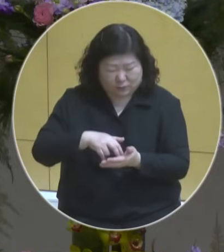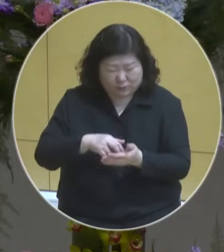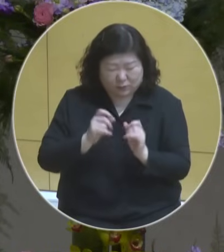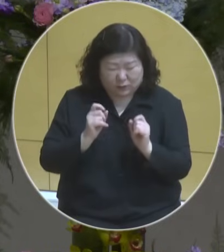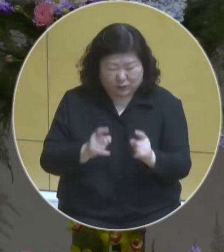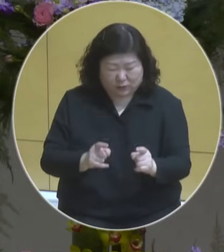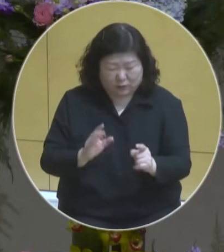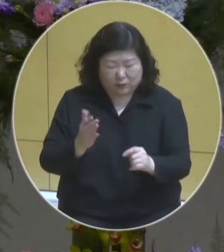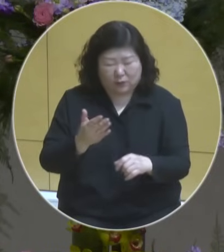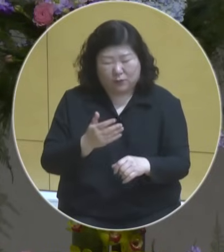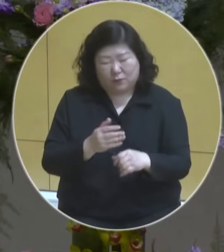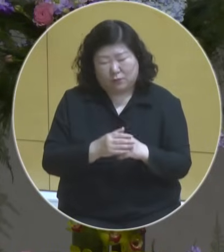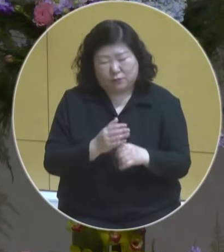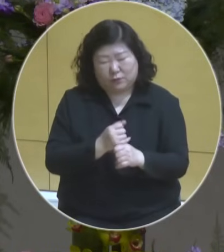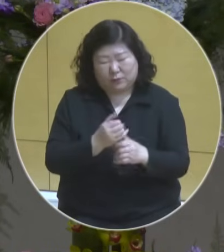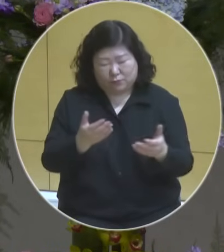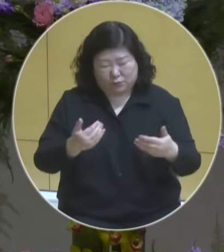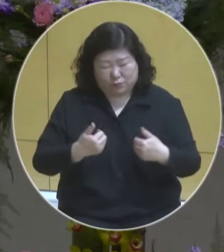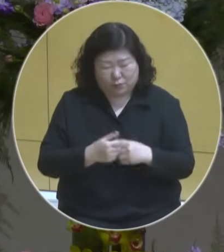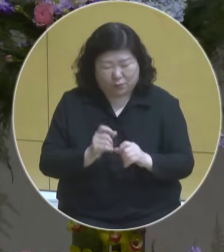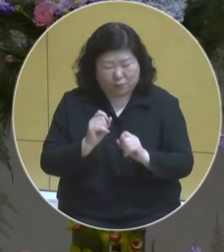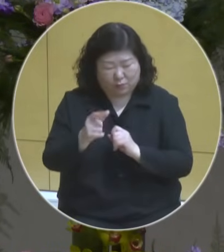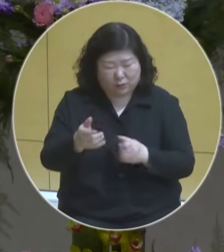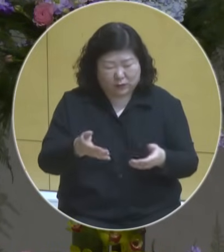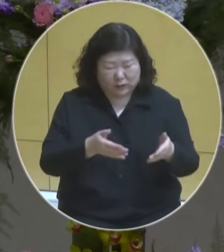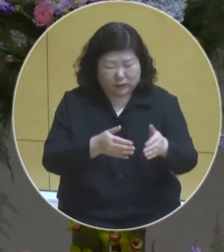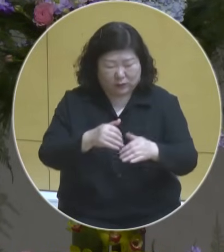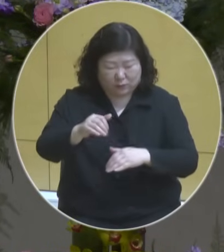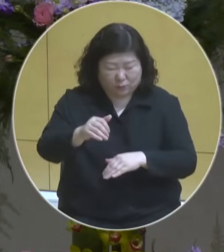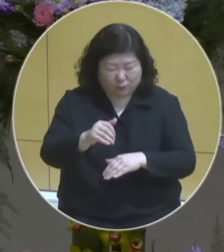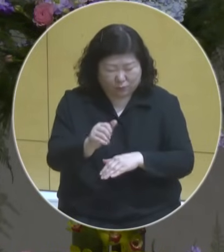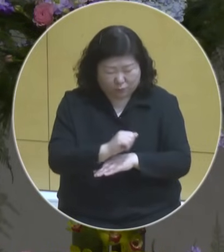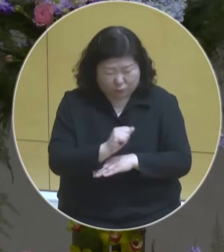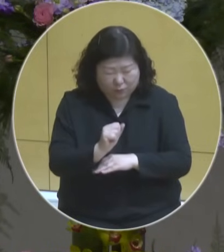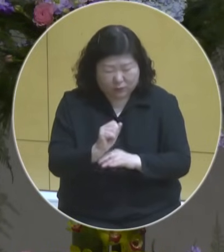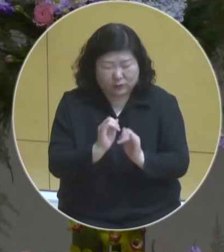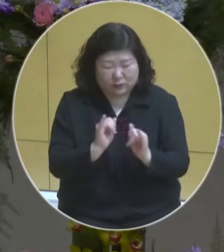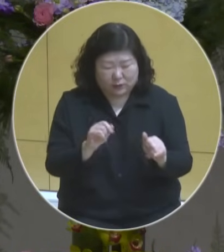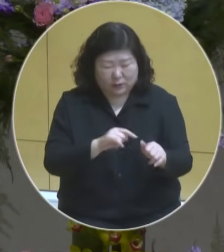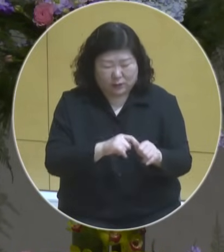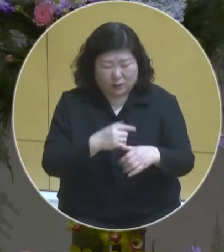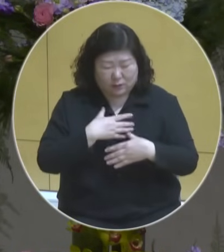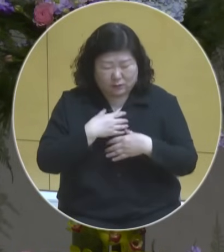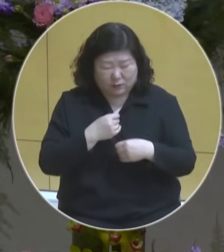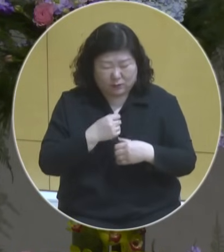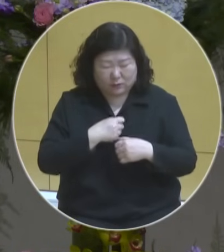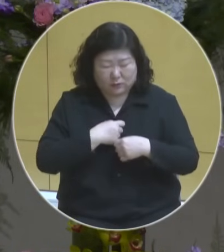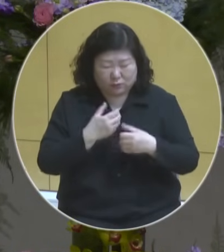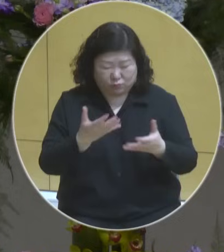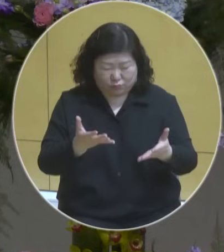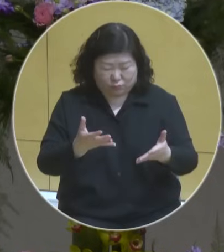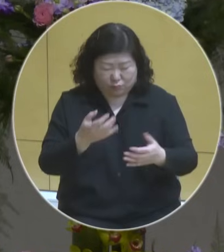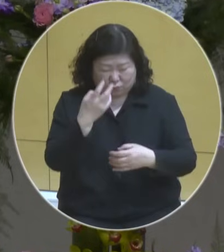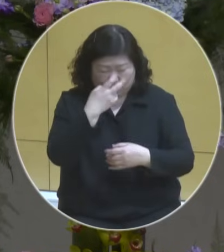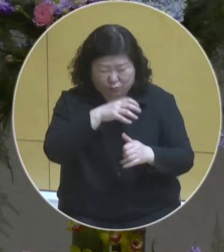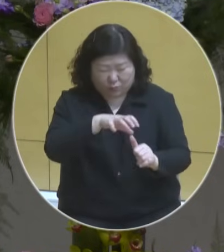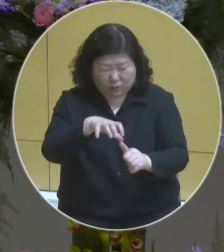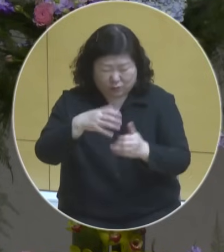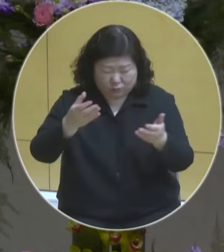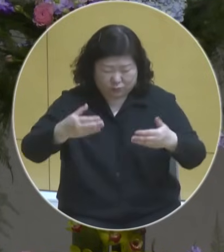인도하시며 먼길 오가는 주의 자녀들의 하나님 길에도 주님께서 안전하게 지켜 주시고 보호하여